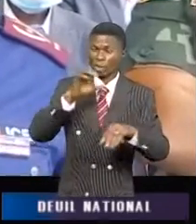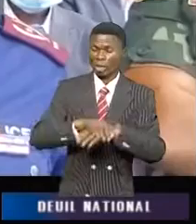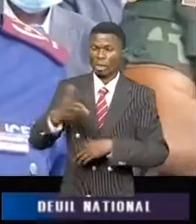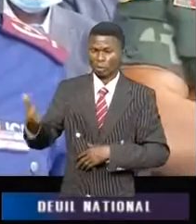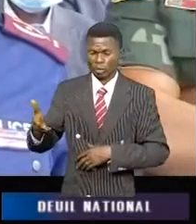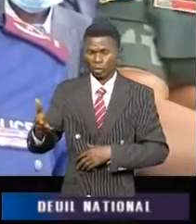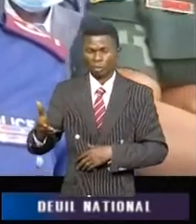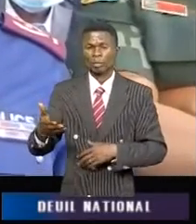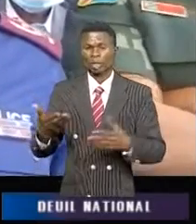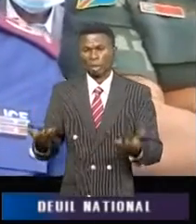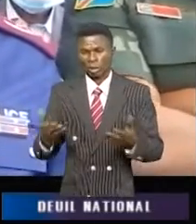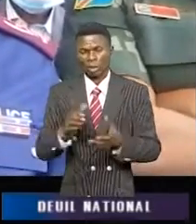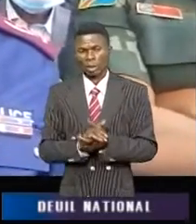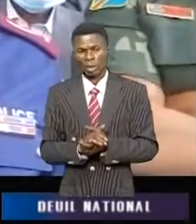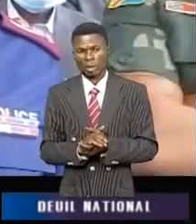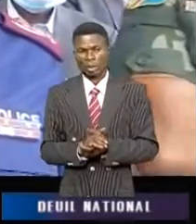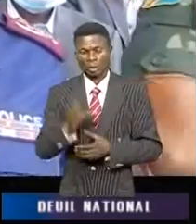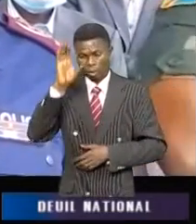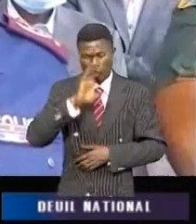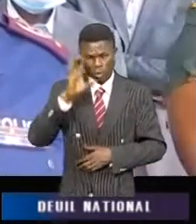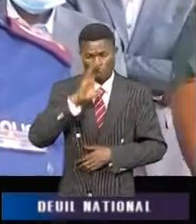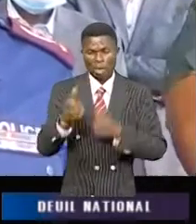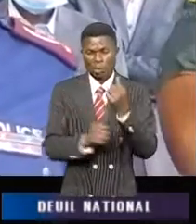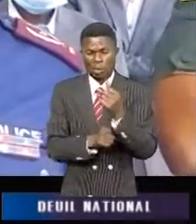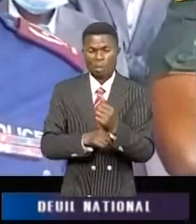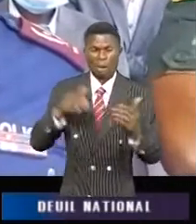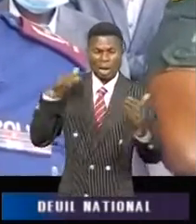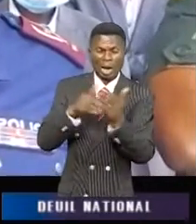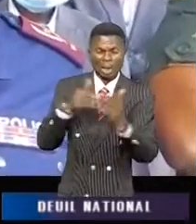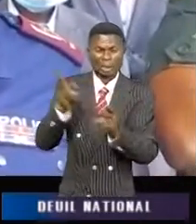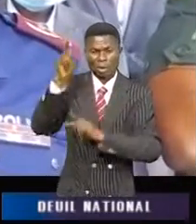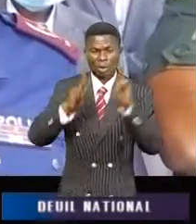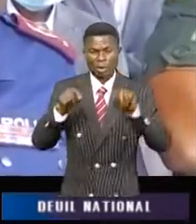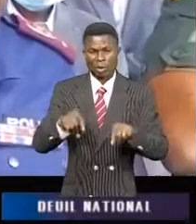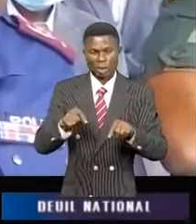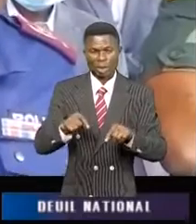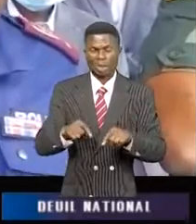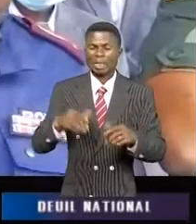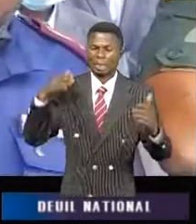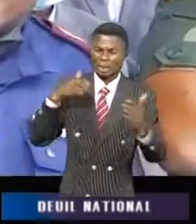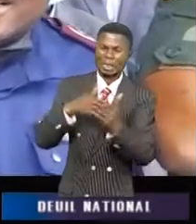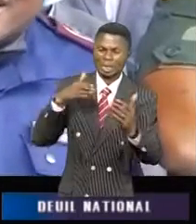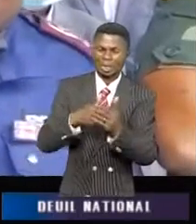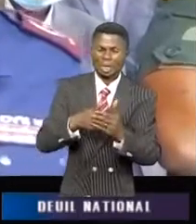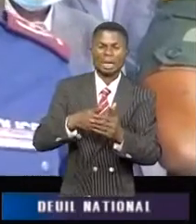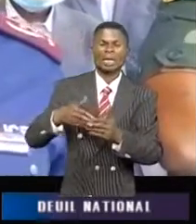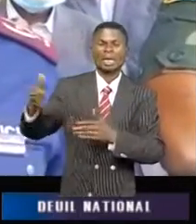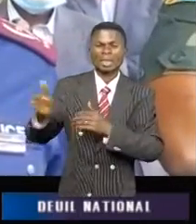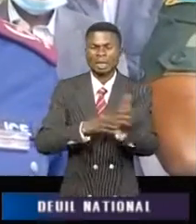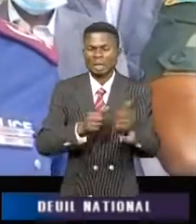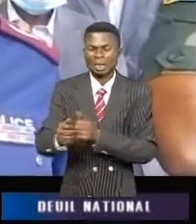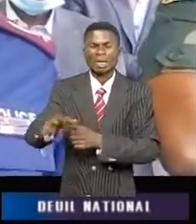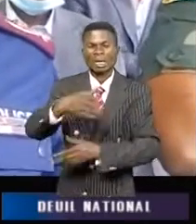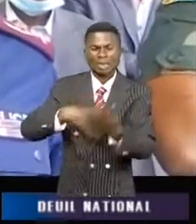les avoir. Nous cherchons ces gens qui dérangent la population, qui tracassent, qui sèment la